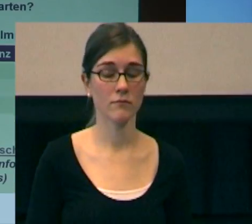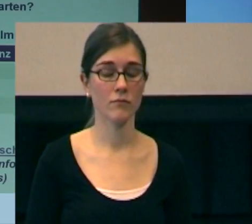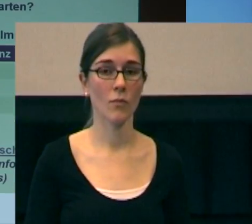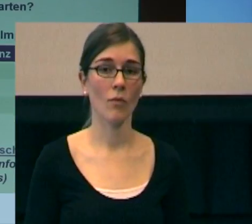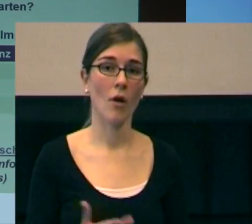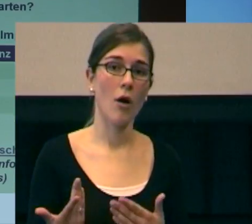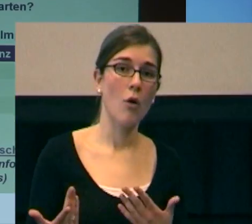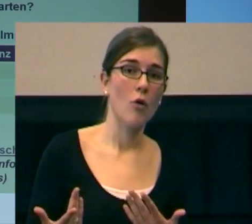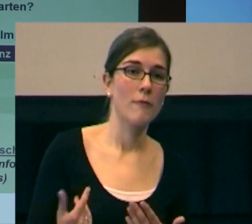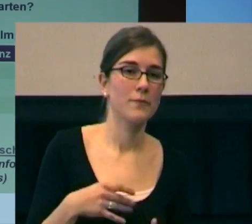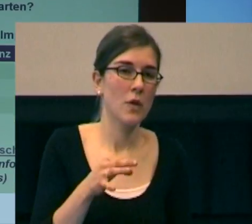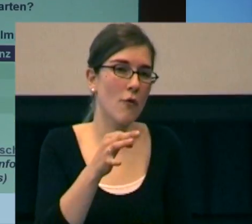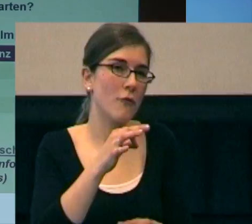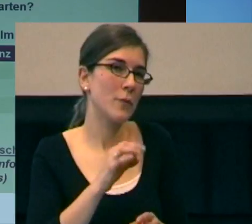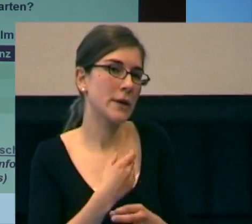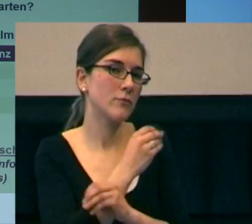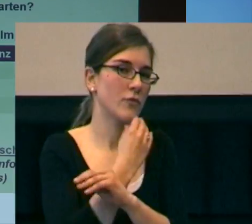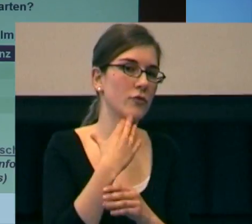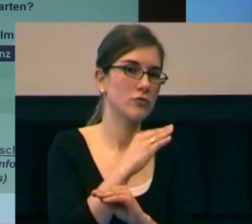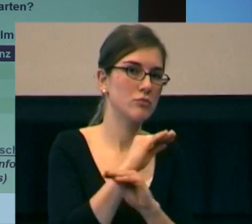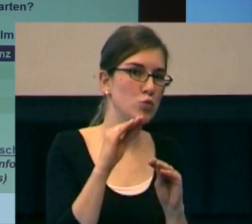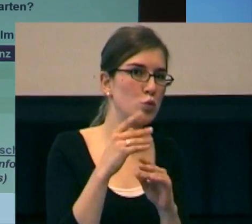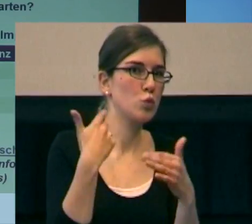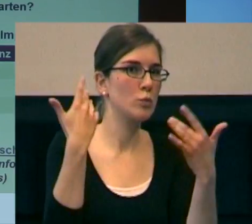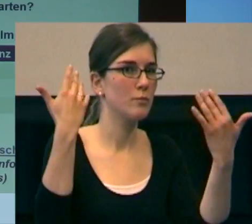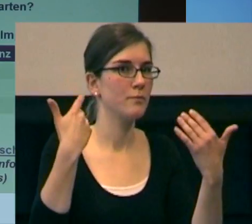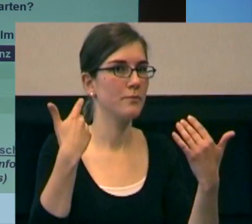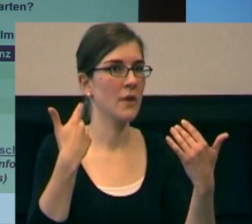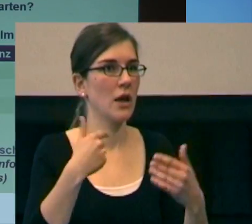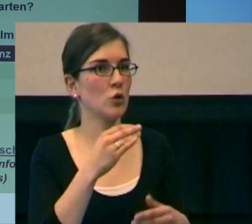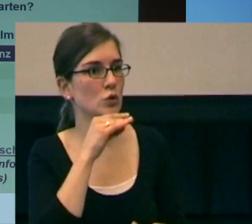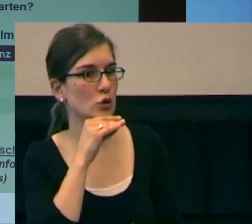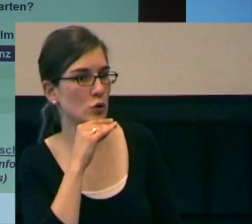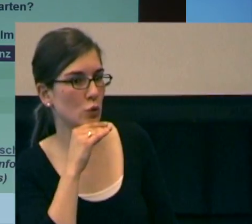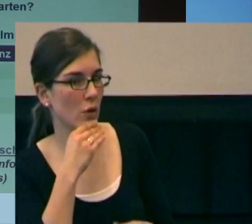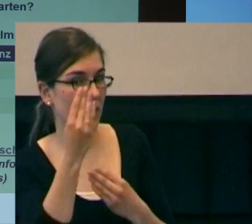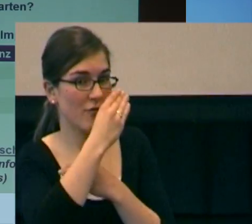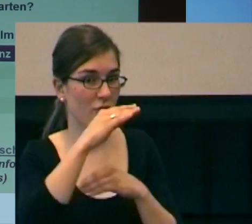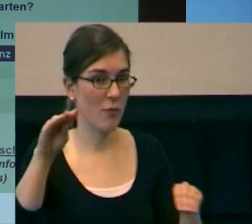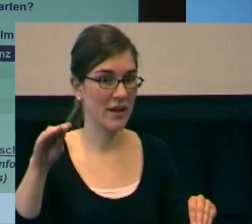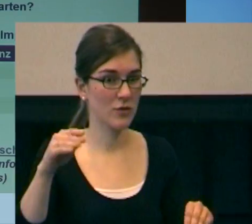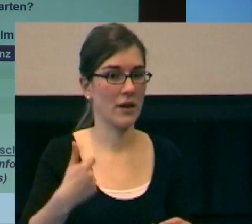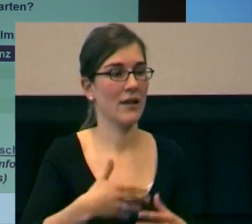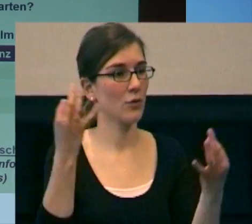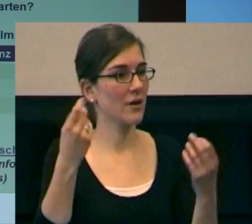für die Diskussion, was ist eine ausreichende Information vor der PSA-Bestimmung, weil eine solche ist